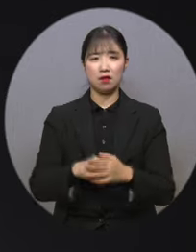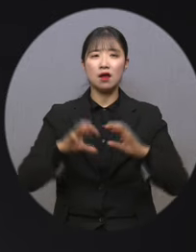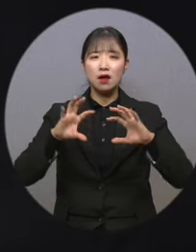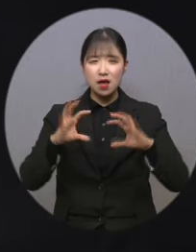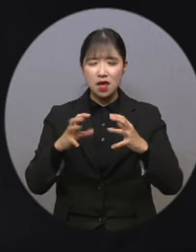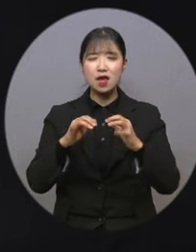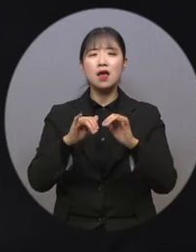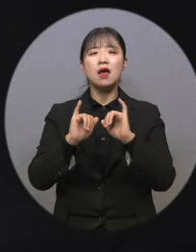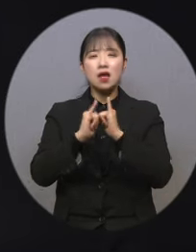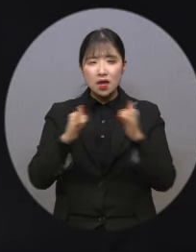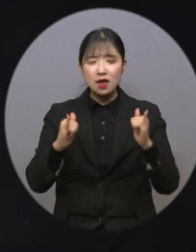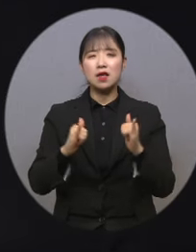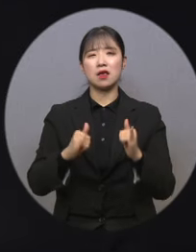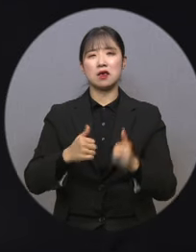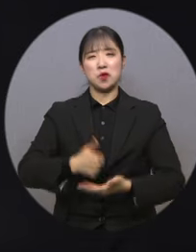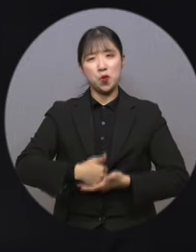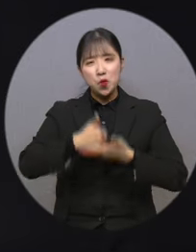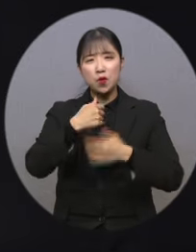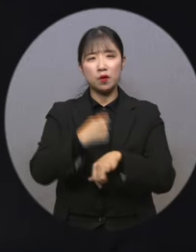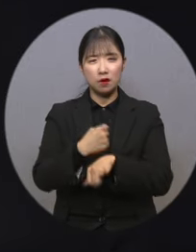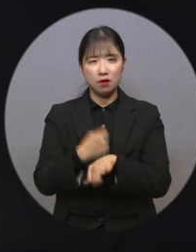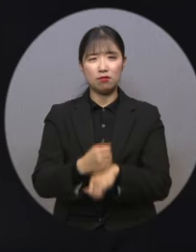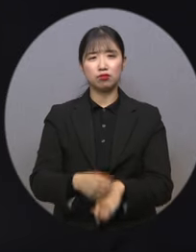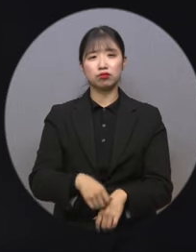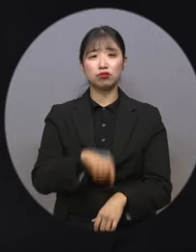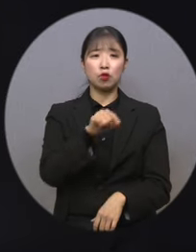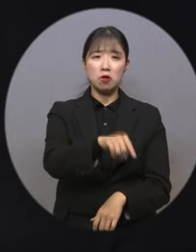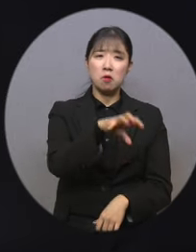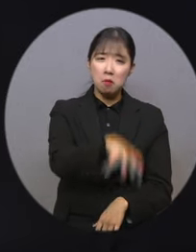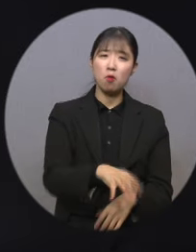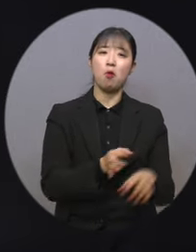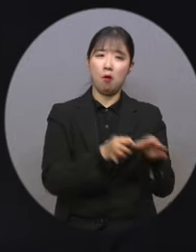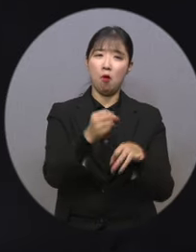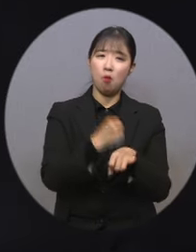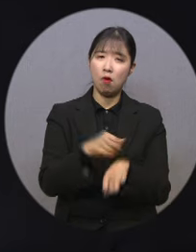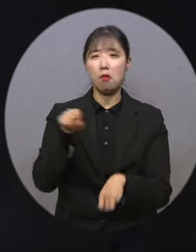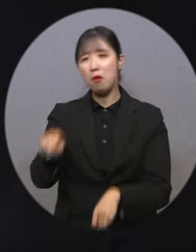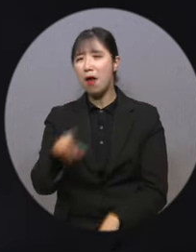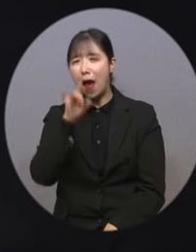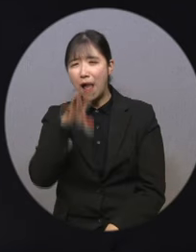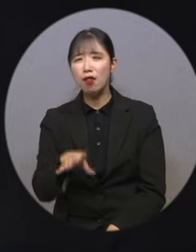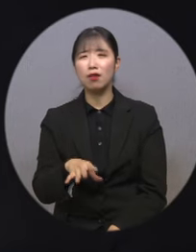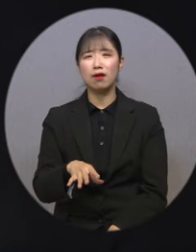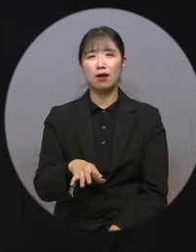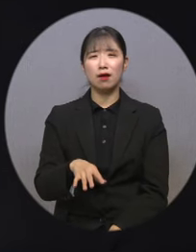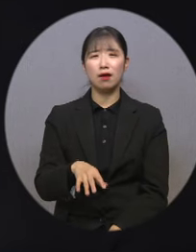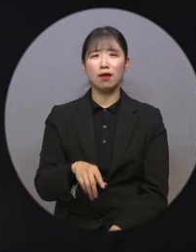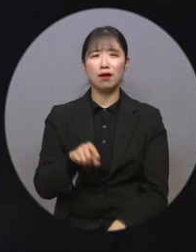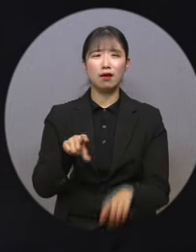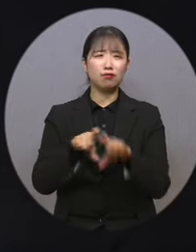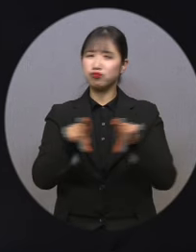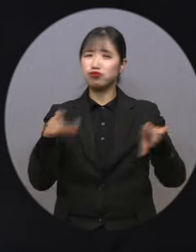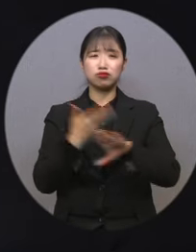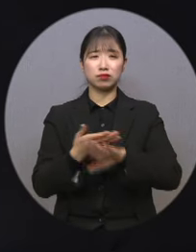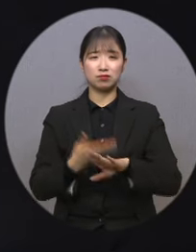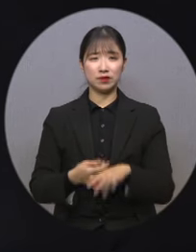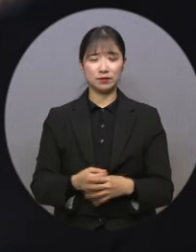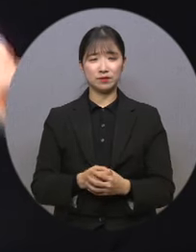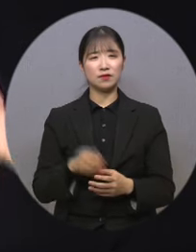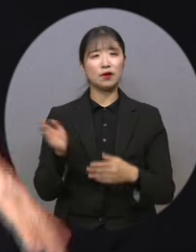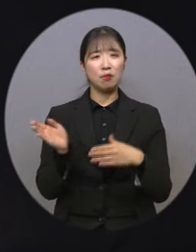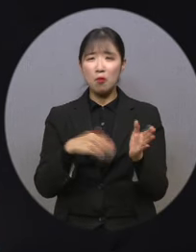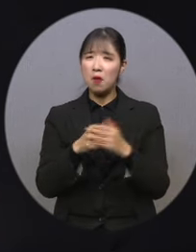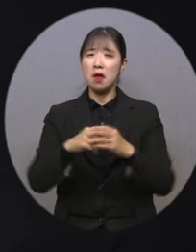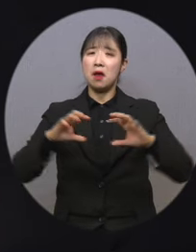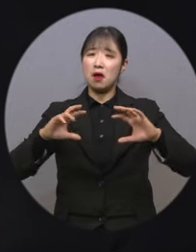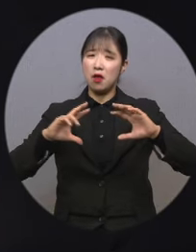공평의 원칙. 어떤 데는 영업하게 하고 이 집은 또 영업을 못하게 하고 이래요. 기차 전철은 무슨